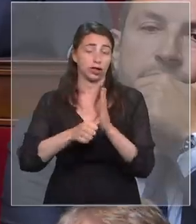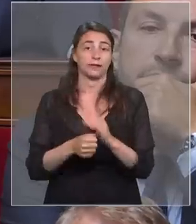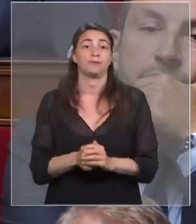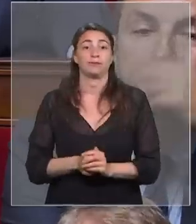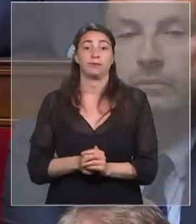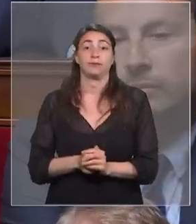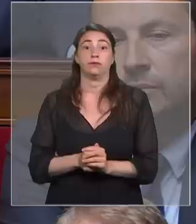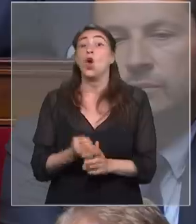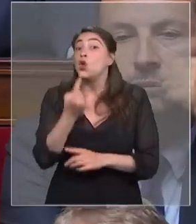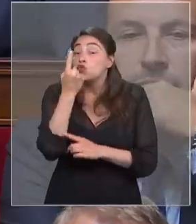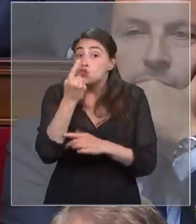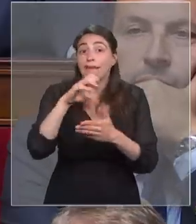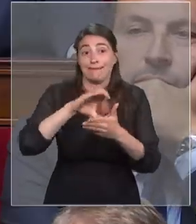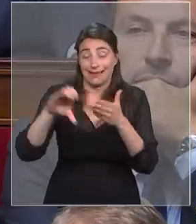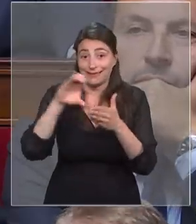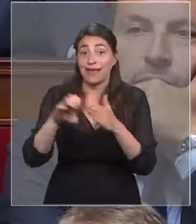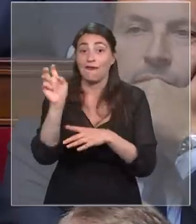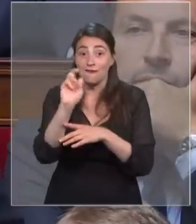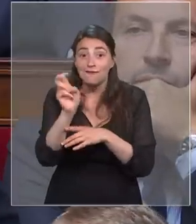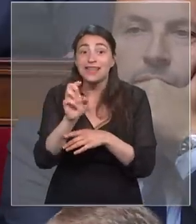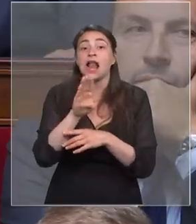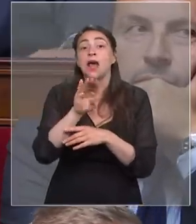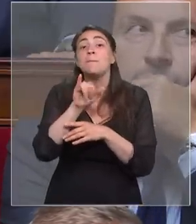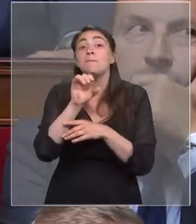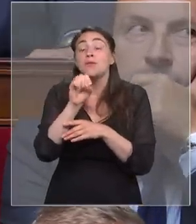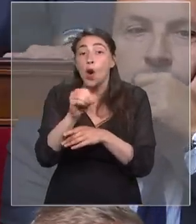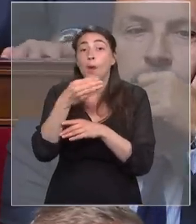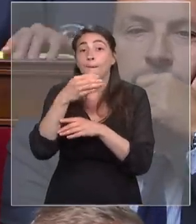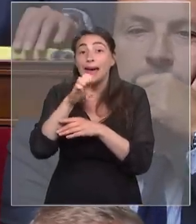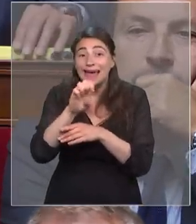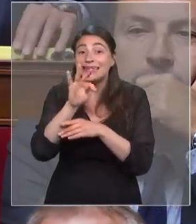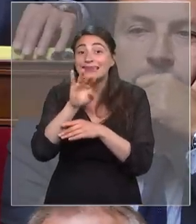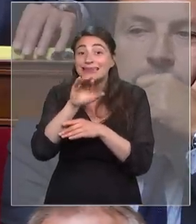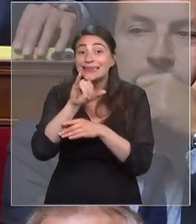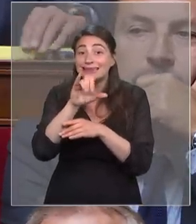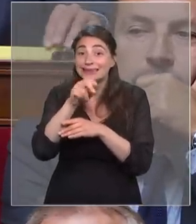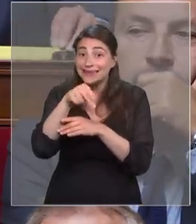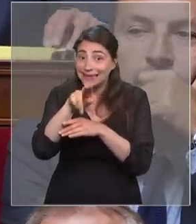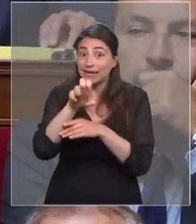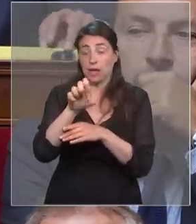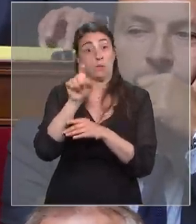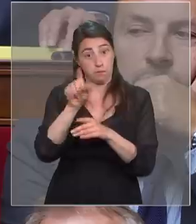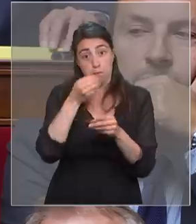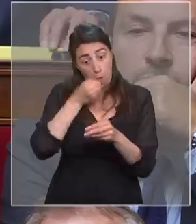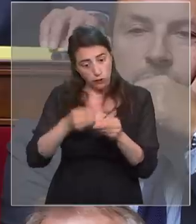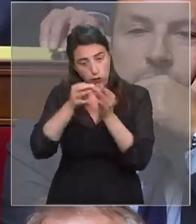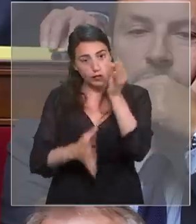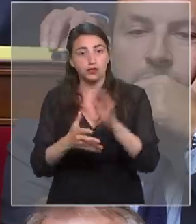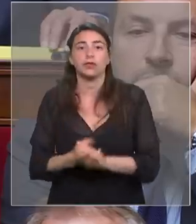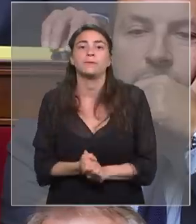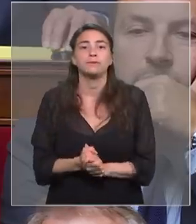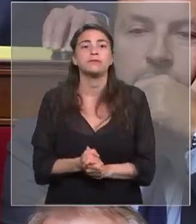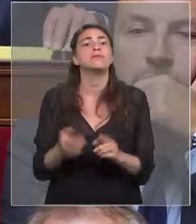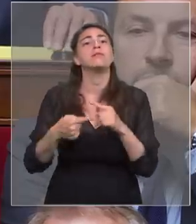peut y remédier. Pourtant, lors de la crise sanitaire, le gouvernement n'avait pas fait preuve de naïveté, me semble-t-il. Lorsqu'une personne utilisait le